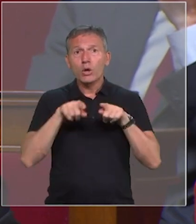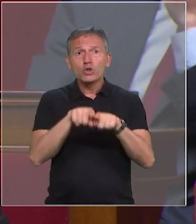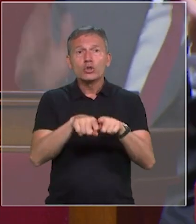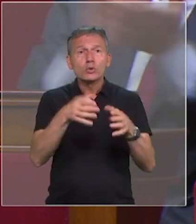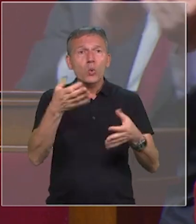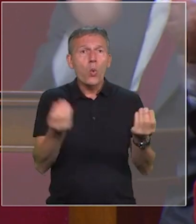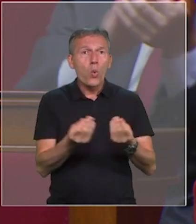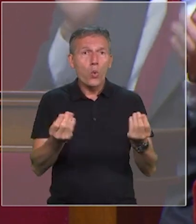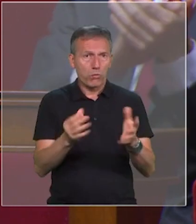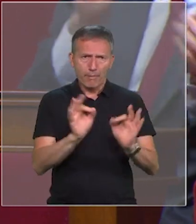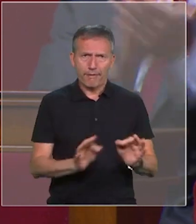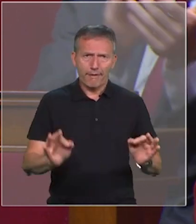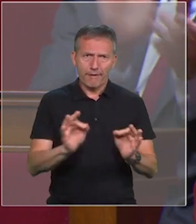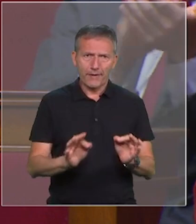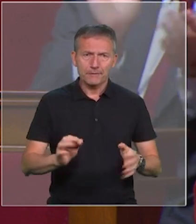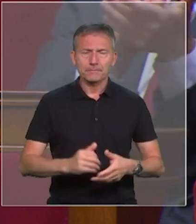dans ces actions.